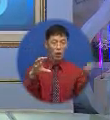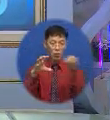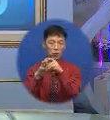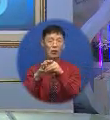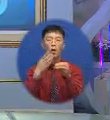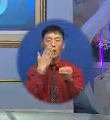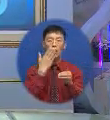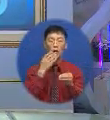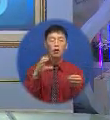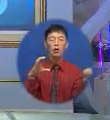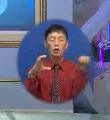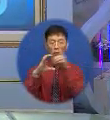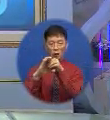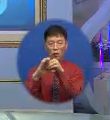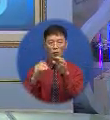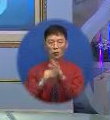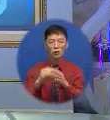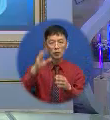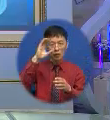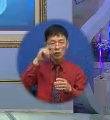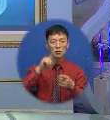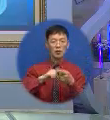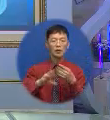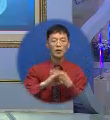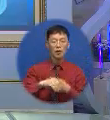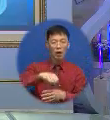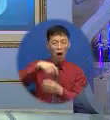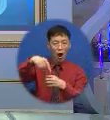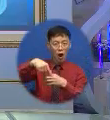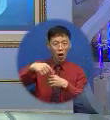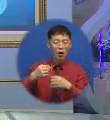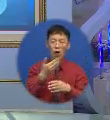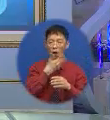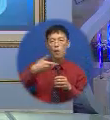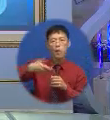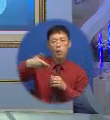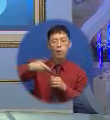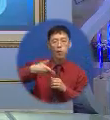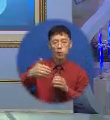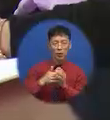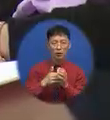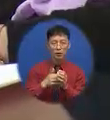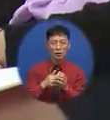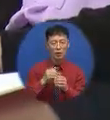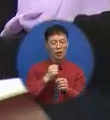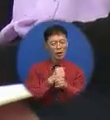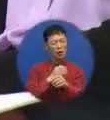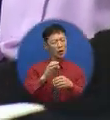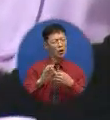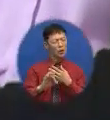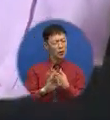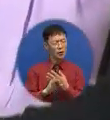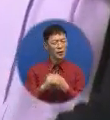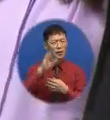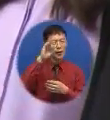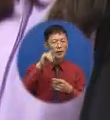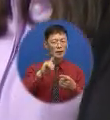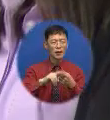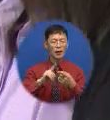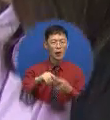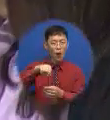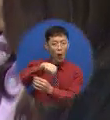들어간다는 거죠. 난자는 코끼리의 그 난자 껍데기 영양분만 제공하고 그래서 그렇게 만들어진 난자를